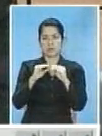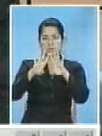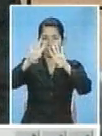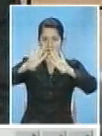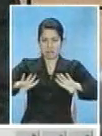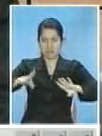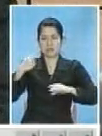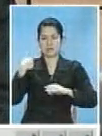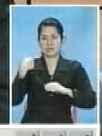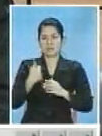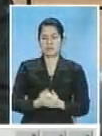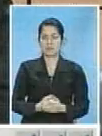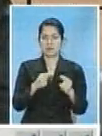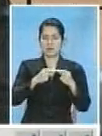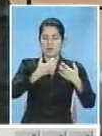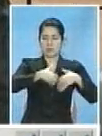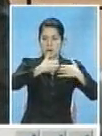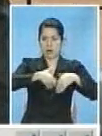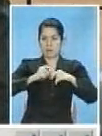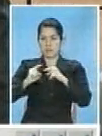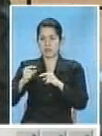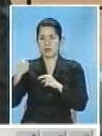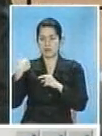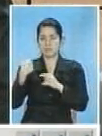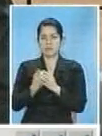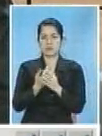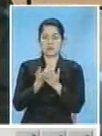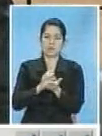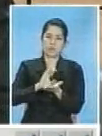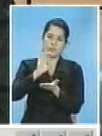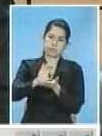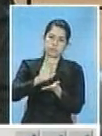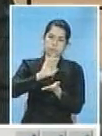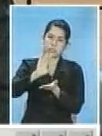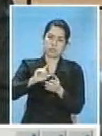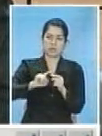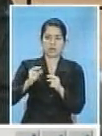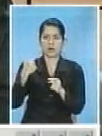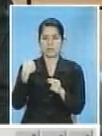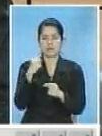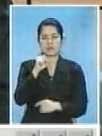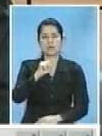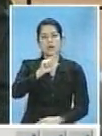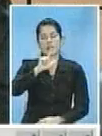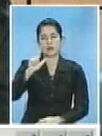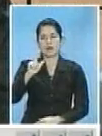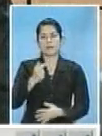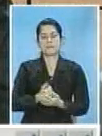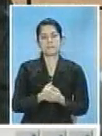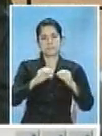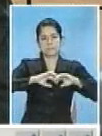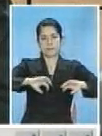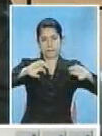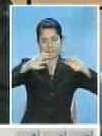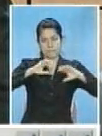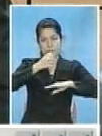พื่อนๆบ้านเราก็ดีนักลงทุนชาวต่างประเทศที่มาลงทุนในประเทศไทยเป็นแสนๆล้านท่านรัฐบาลเป็นผู้นำประเทศ